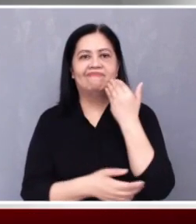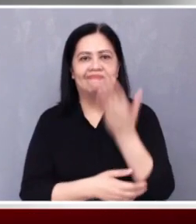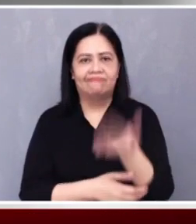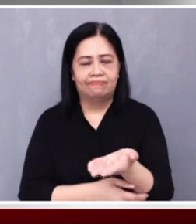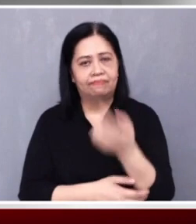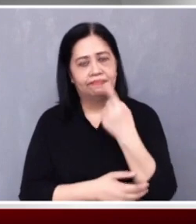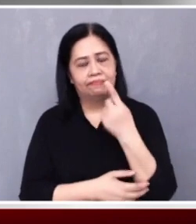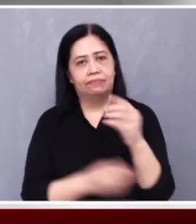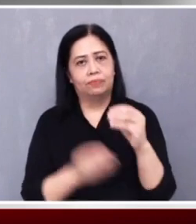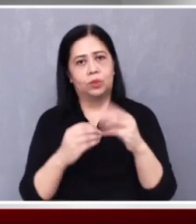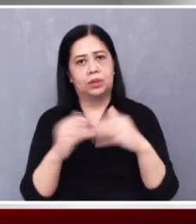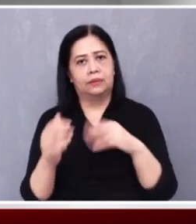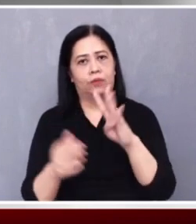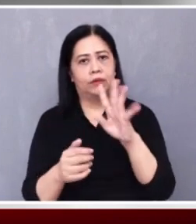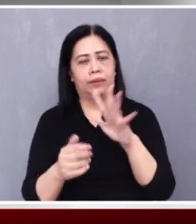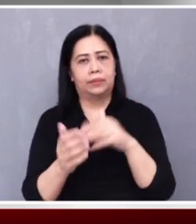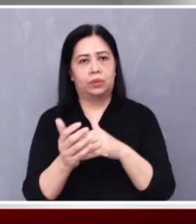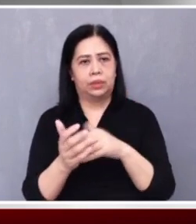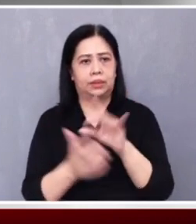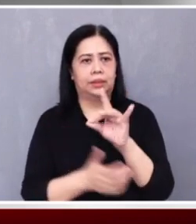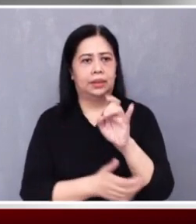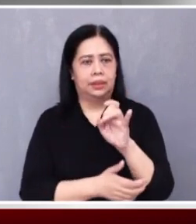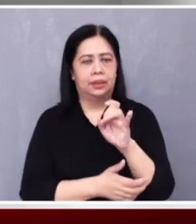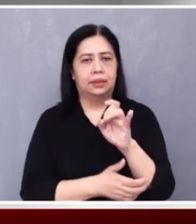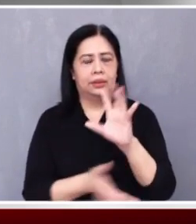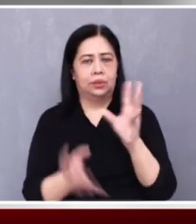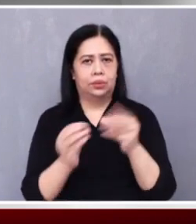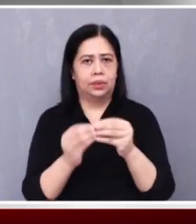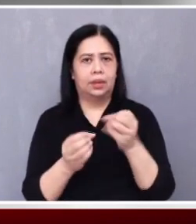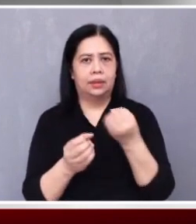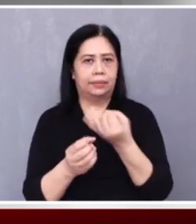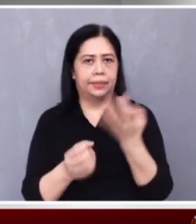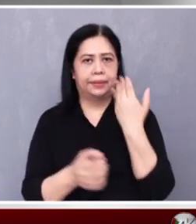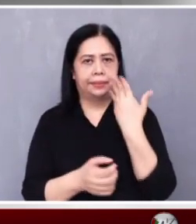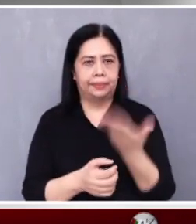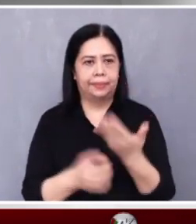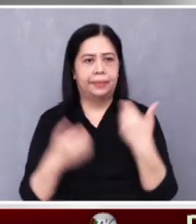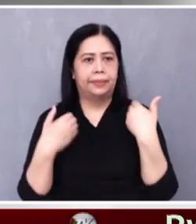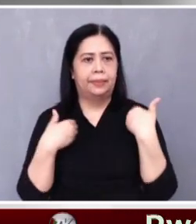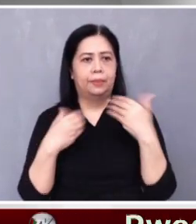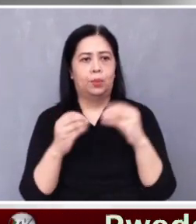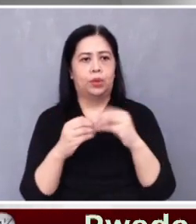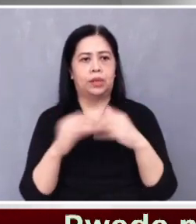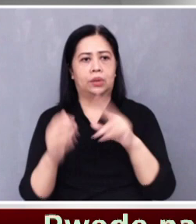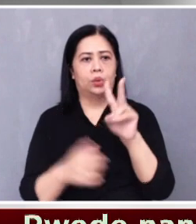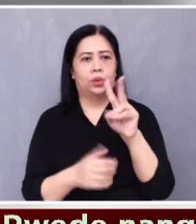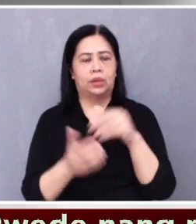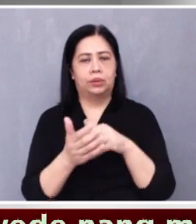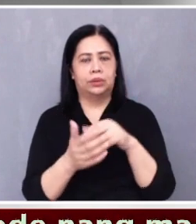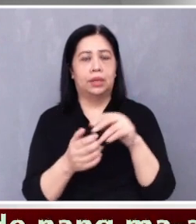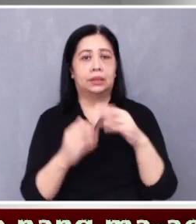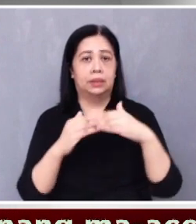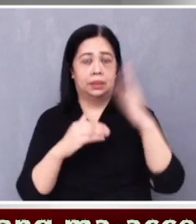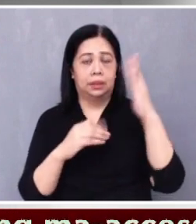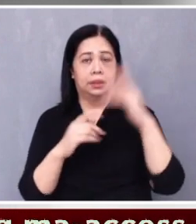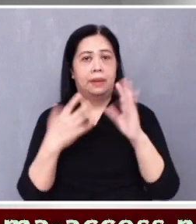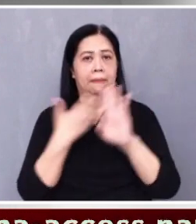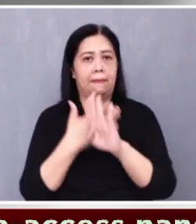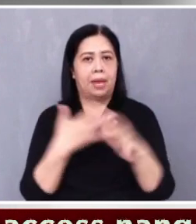higit 45,800 na kabuang bilang. Habang may higit 2,000 na nakarecover para